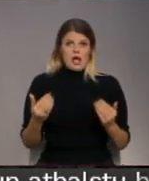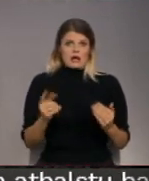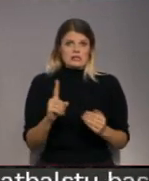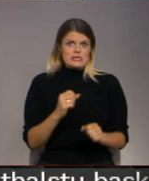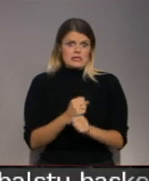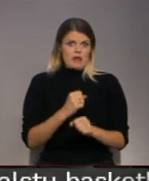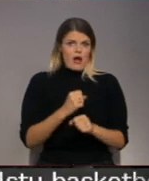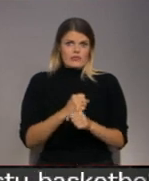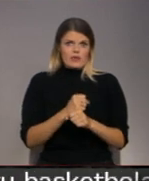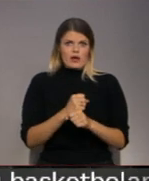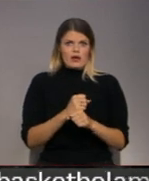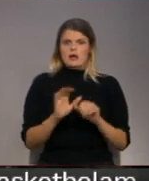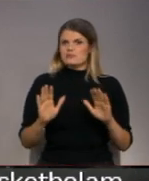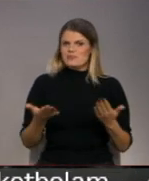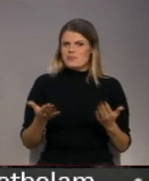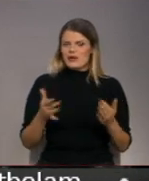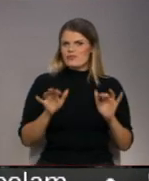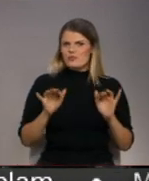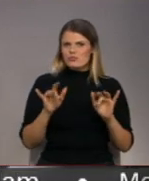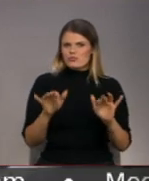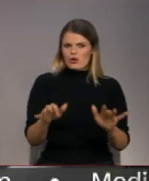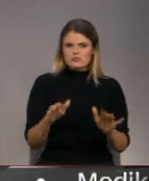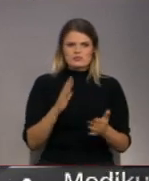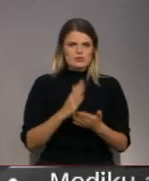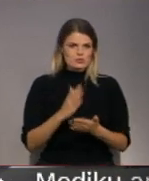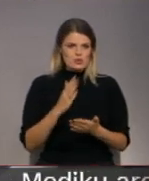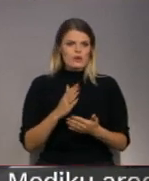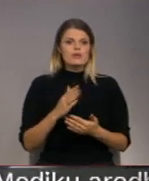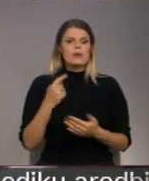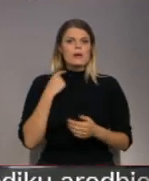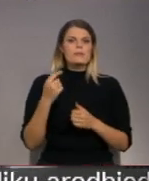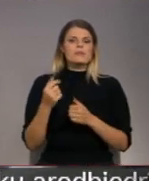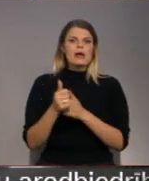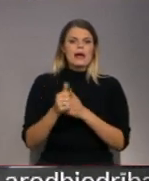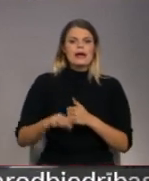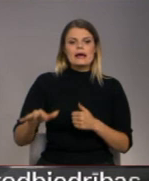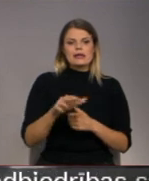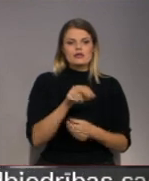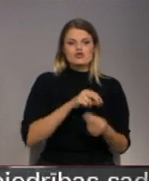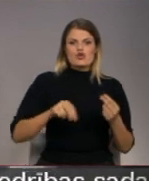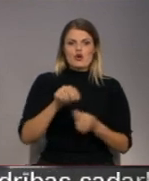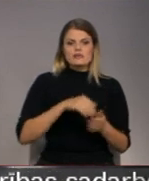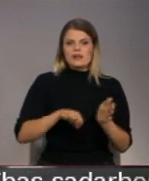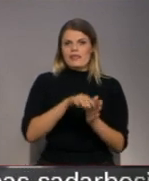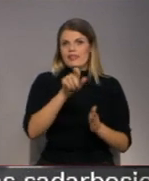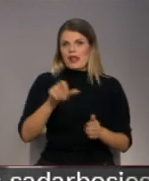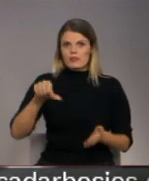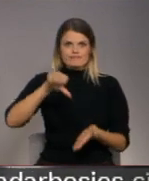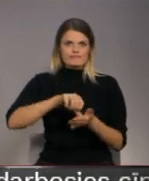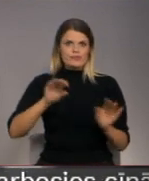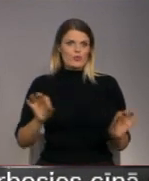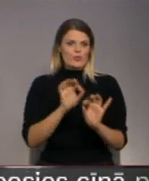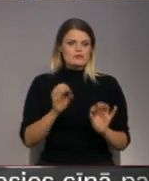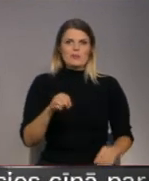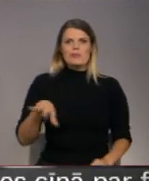jādara. Bet process notiek. Pie Rīgas pirmskolas pedagogu konferences dalībniekus ar muzikālu priekšnesumu